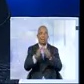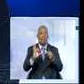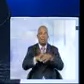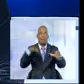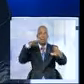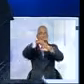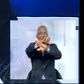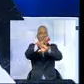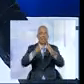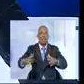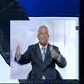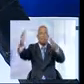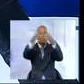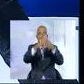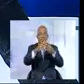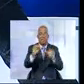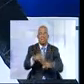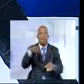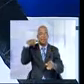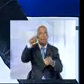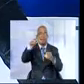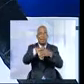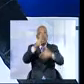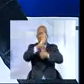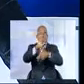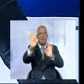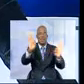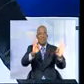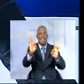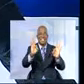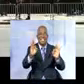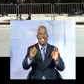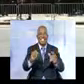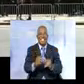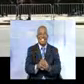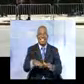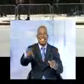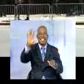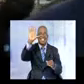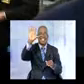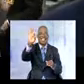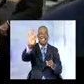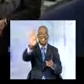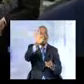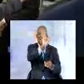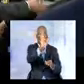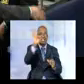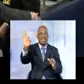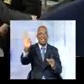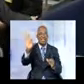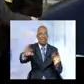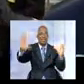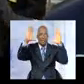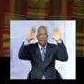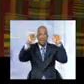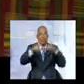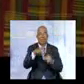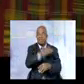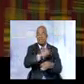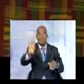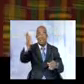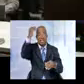chefs d'État et de gouvernement. Le point avec notre envoyé à Ouattara. 89 chefs d'État et 42 chefs de